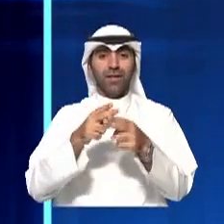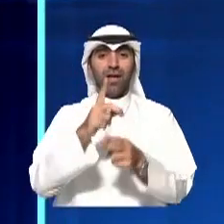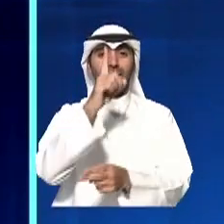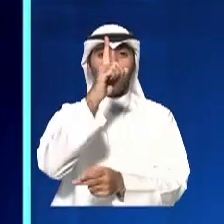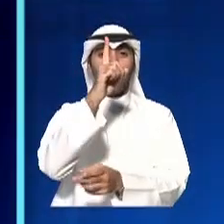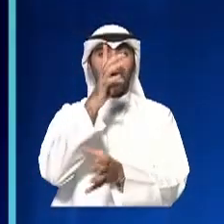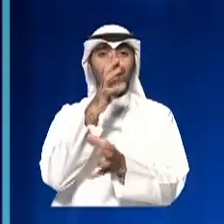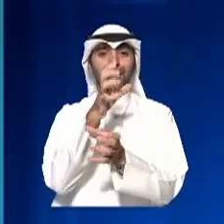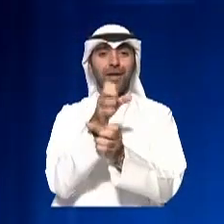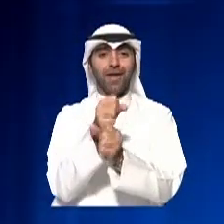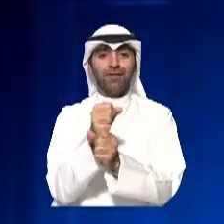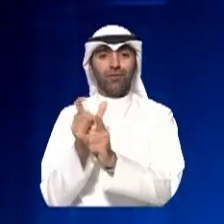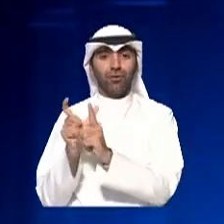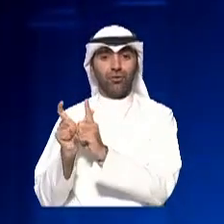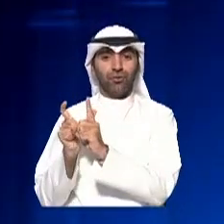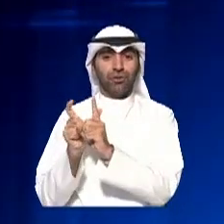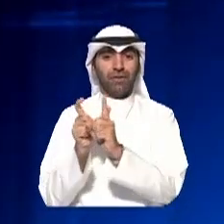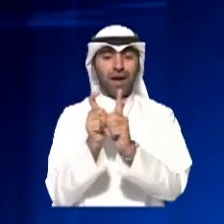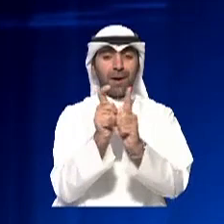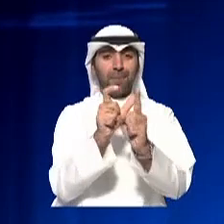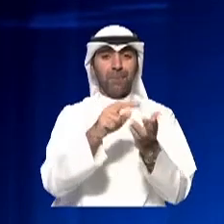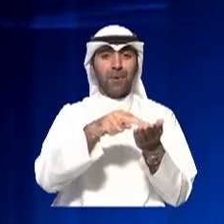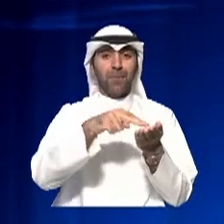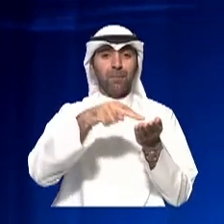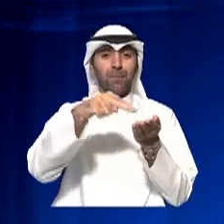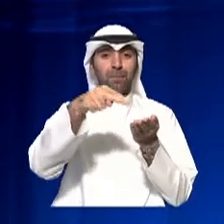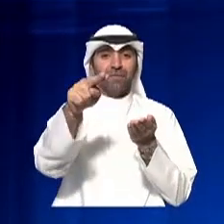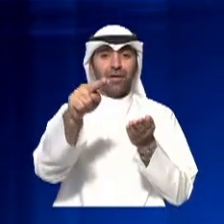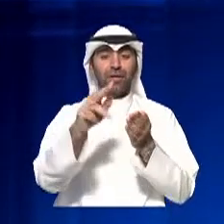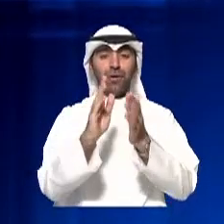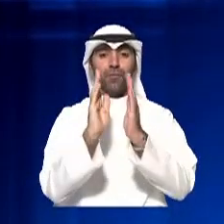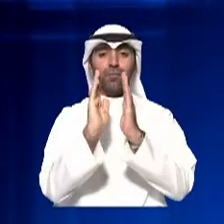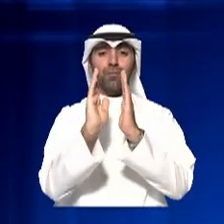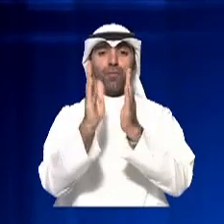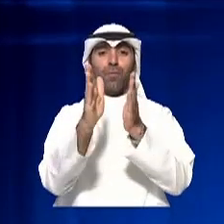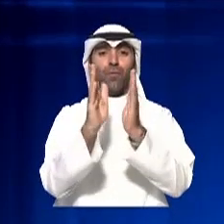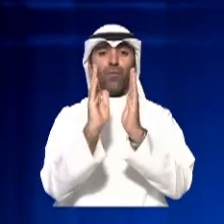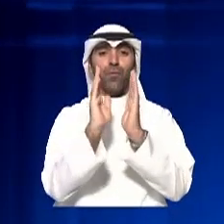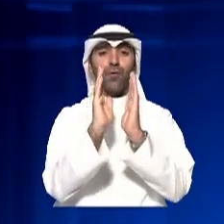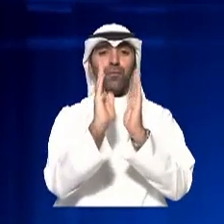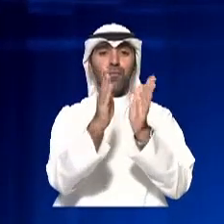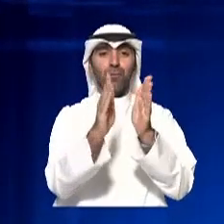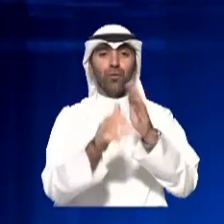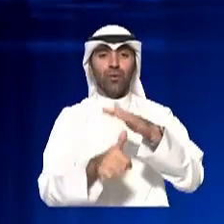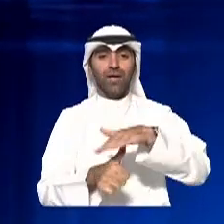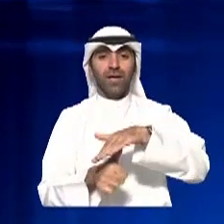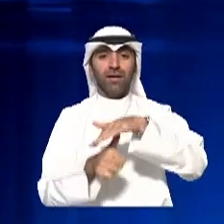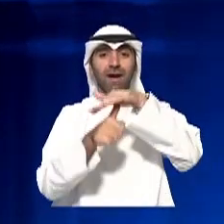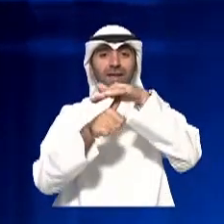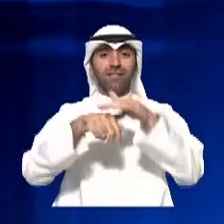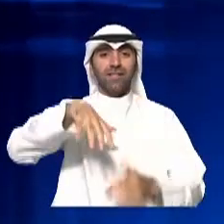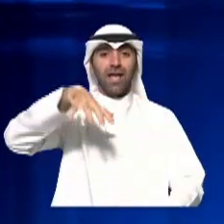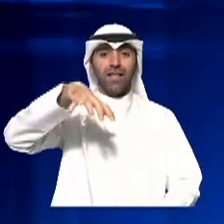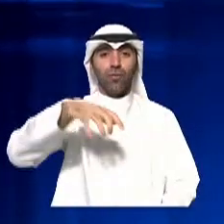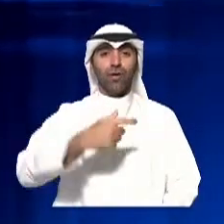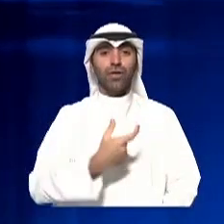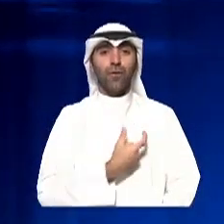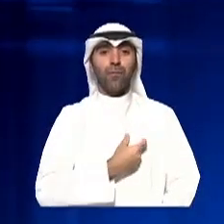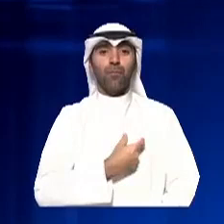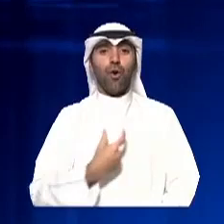ورعاه ببرقية تهنئة إلى فخامة الرئيس أندريه دودا رئيس جمهورية بولندا